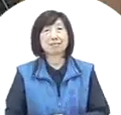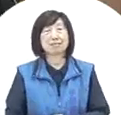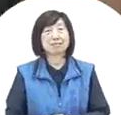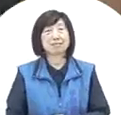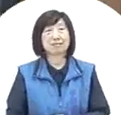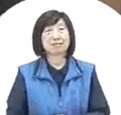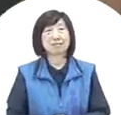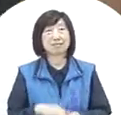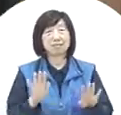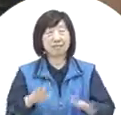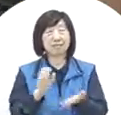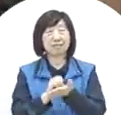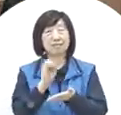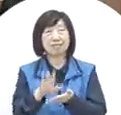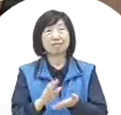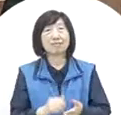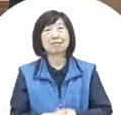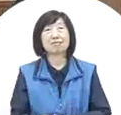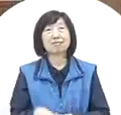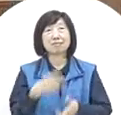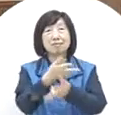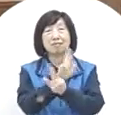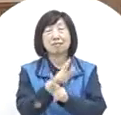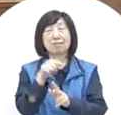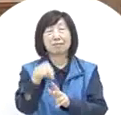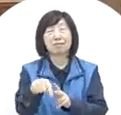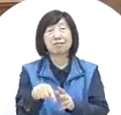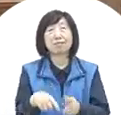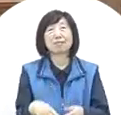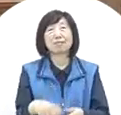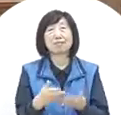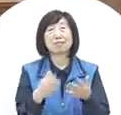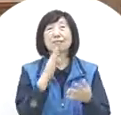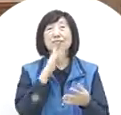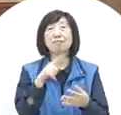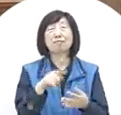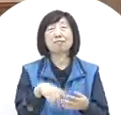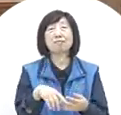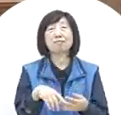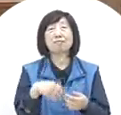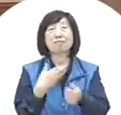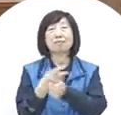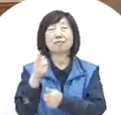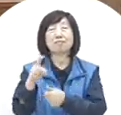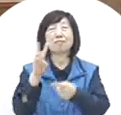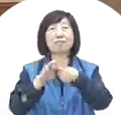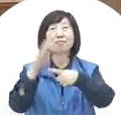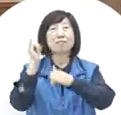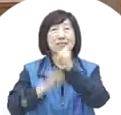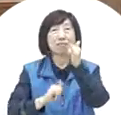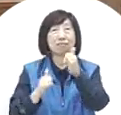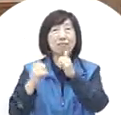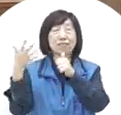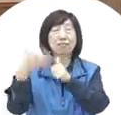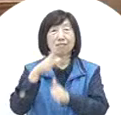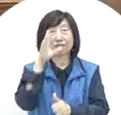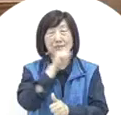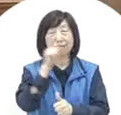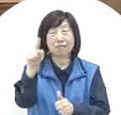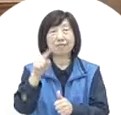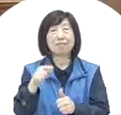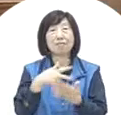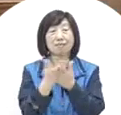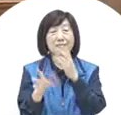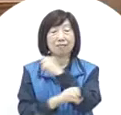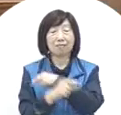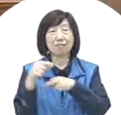跟议座报告，目前那个板桥放送所的部分已经 OT 给那个当代传奇文化那个艺术基金会，然